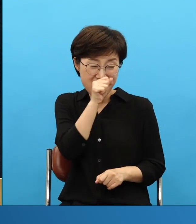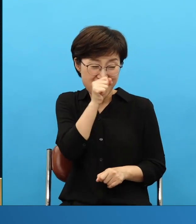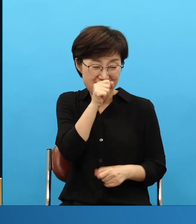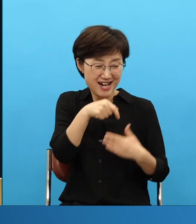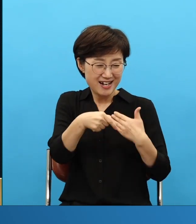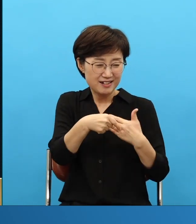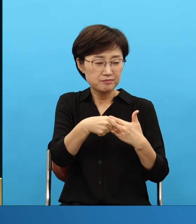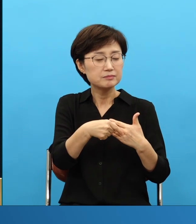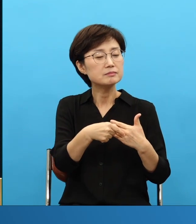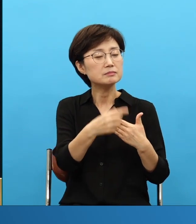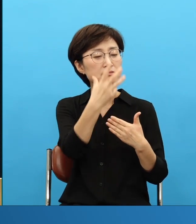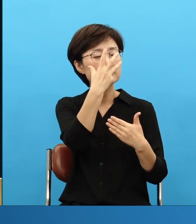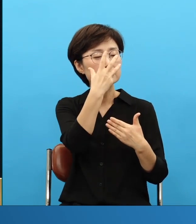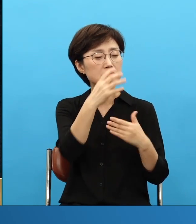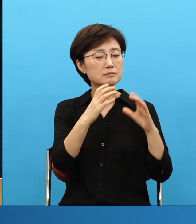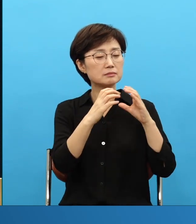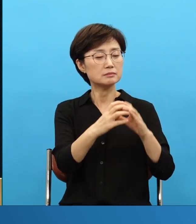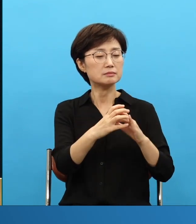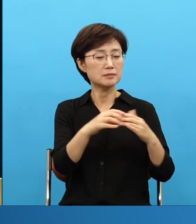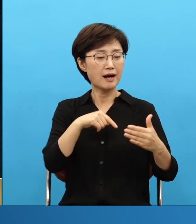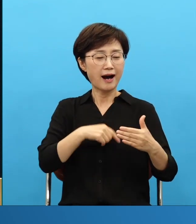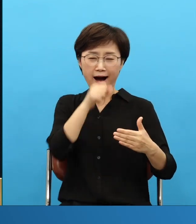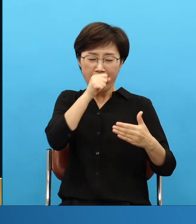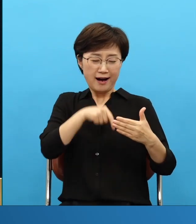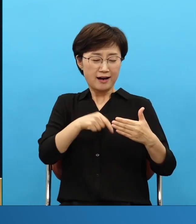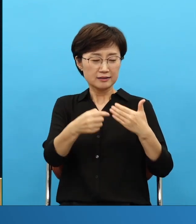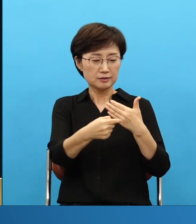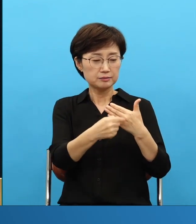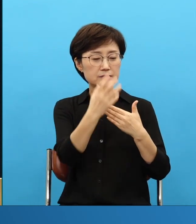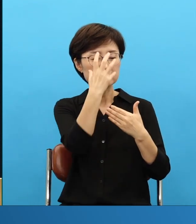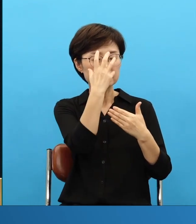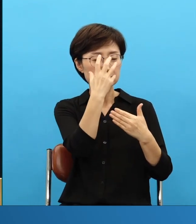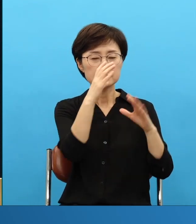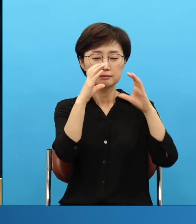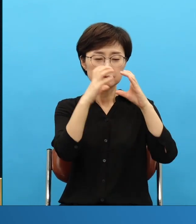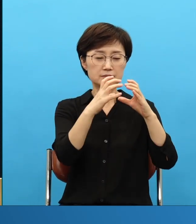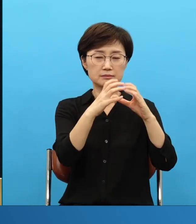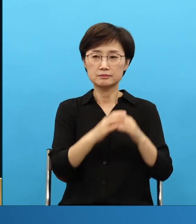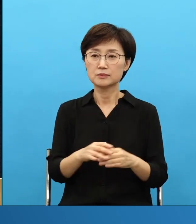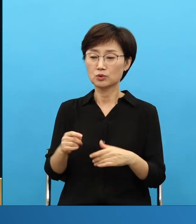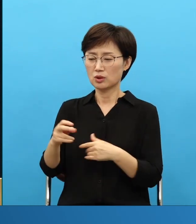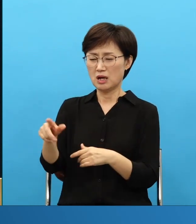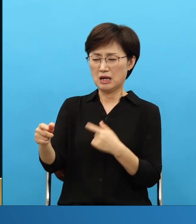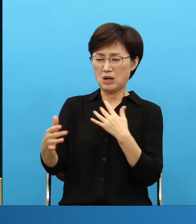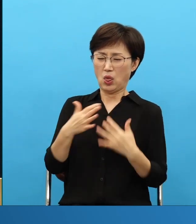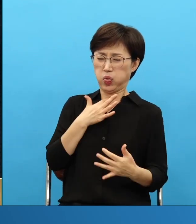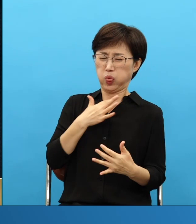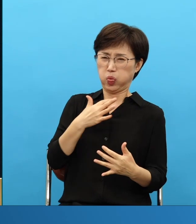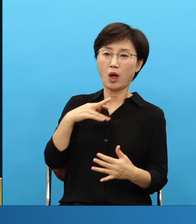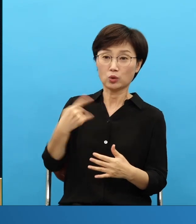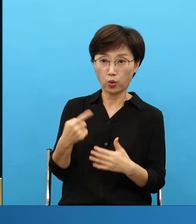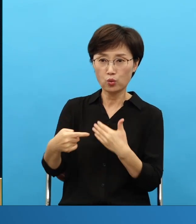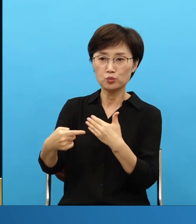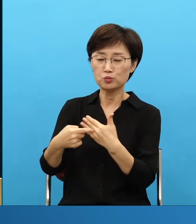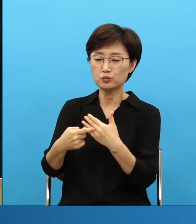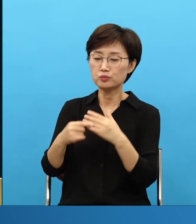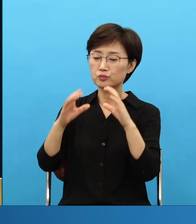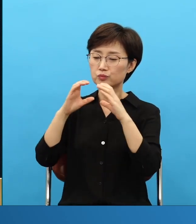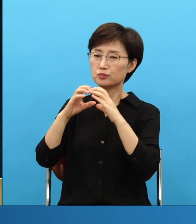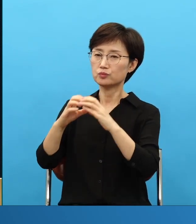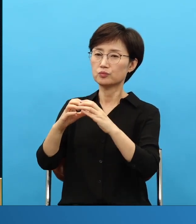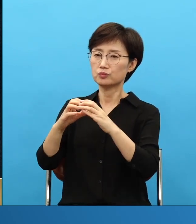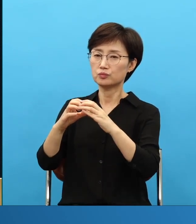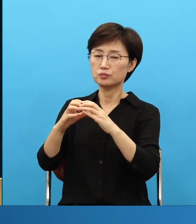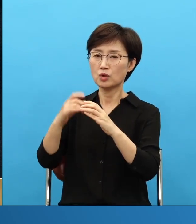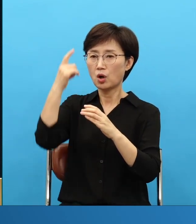exuberant, I would just stay still and wouldn't speak of it. 또 너무 싫어도 또 막 있습니다. And even if I abhor something or really strongly dislike 그래,